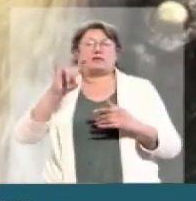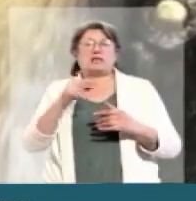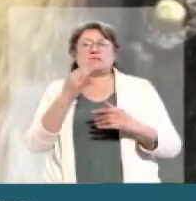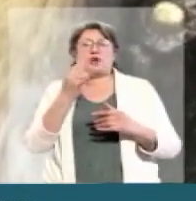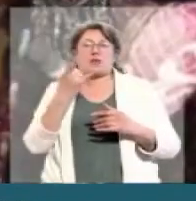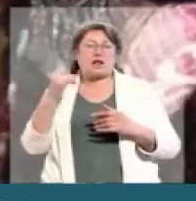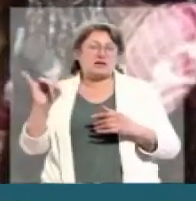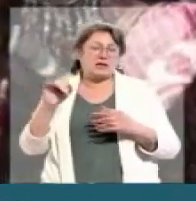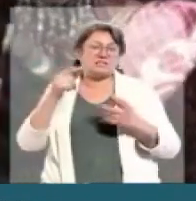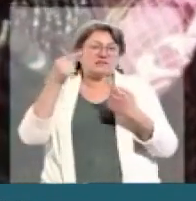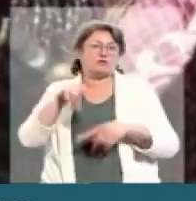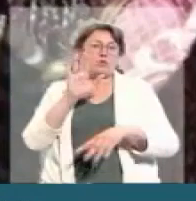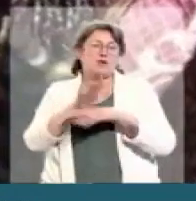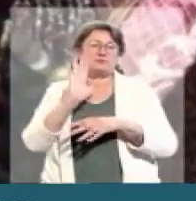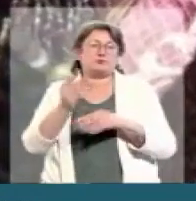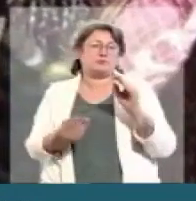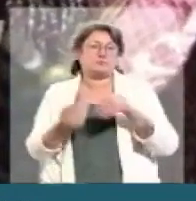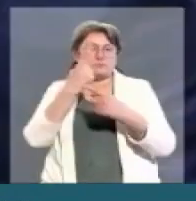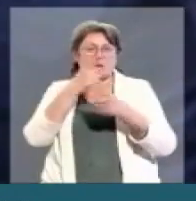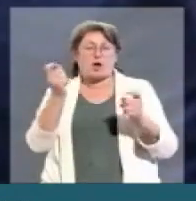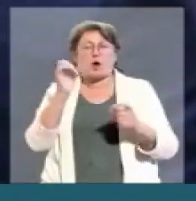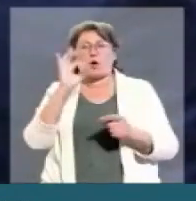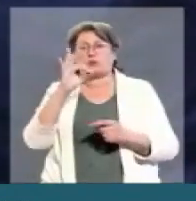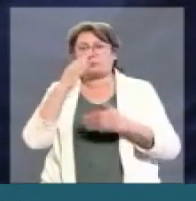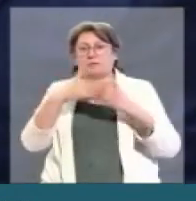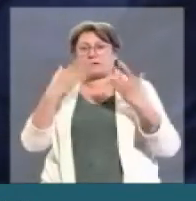национального. Соответствующий указ будет опубликован в октябре